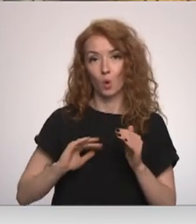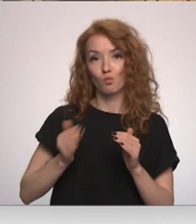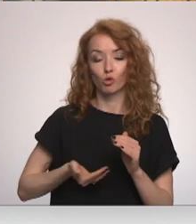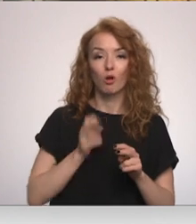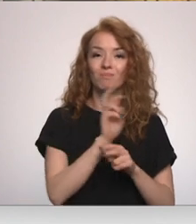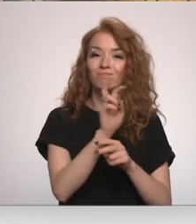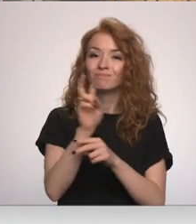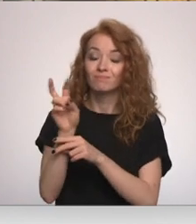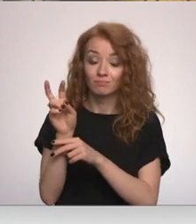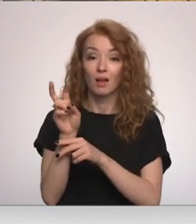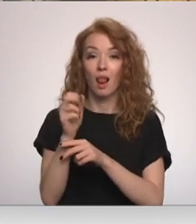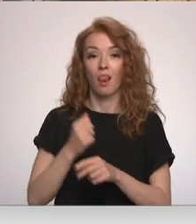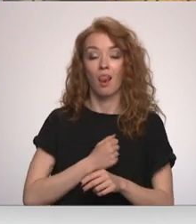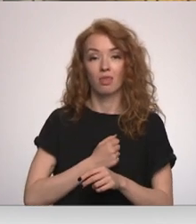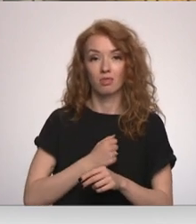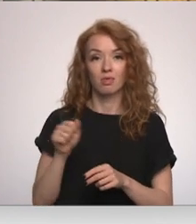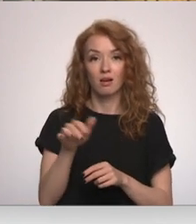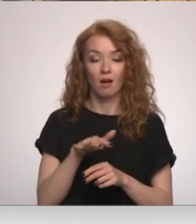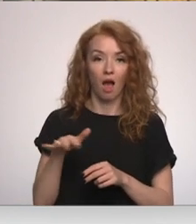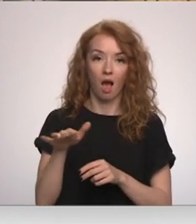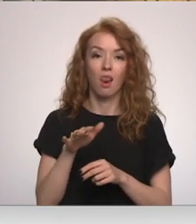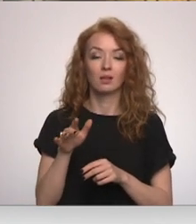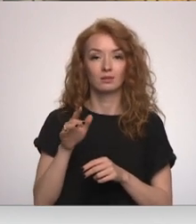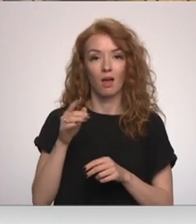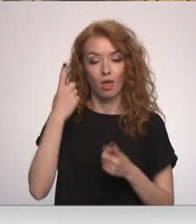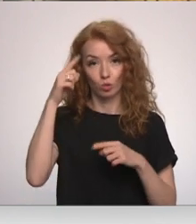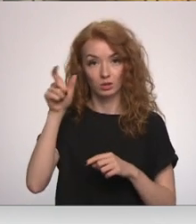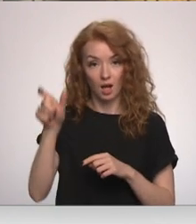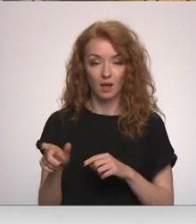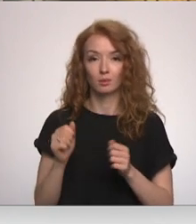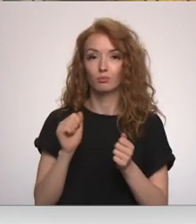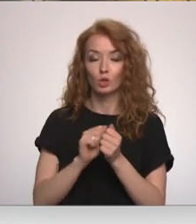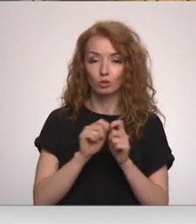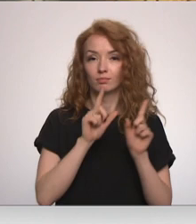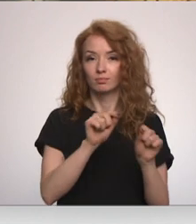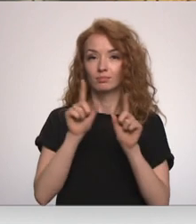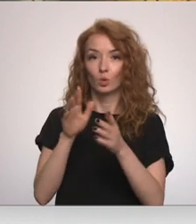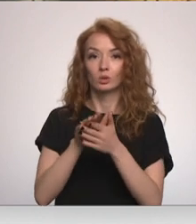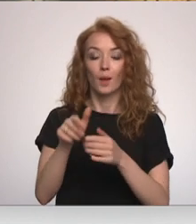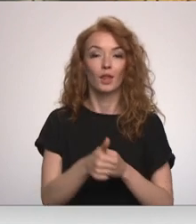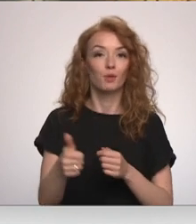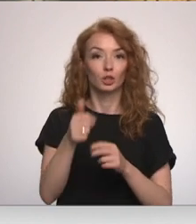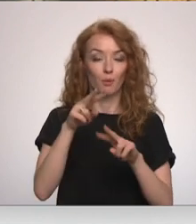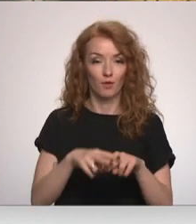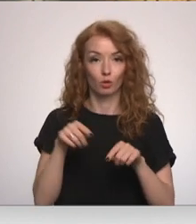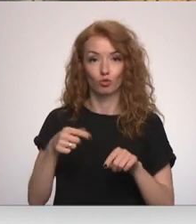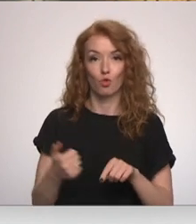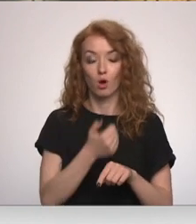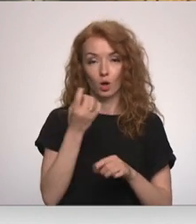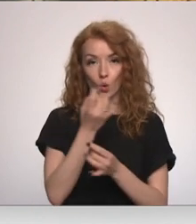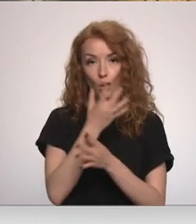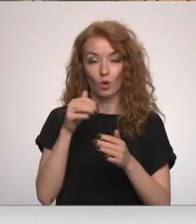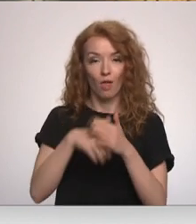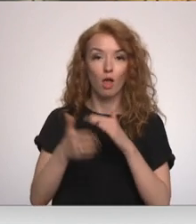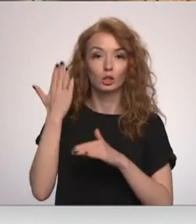akciju, Latgales retro spēkrato entuziasti regulāri kopā dodas izbraucienos pa šīm īpašajām vietām. Šogad kultūrvēstures